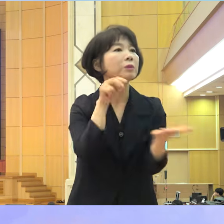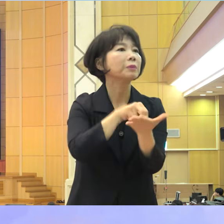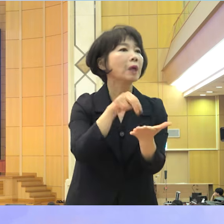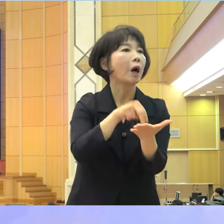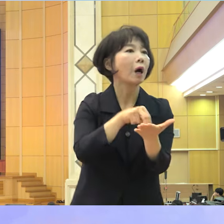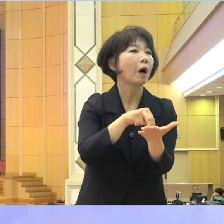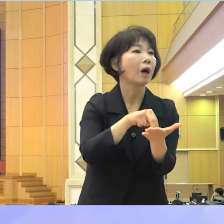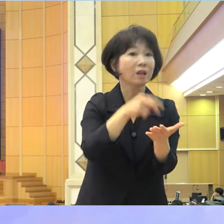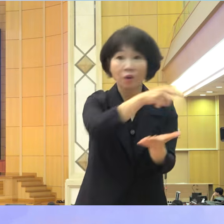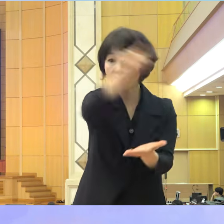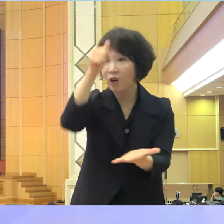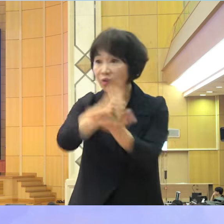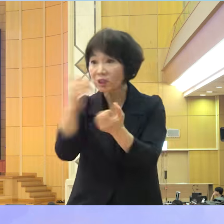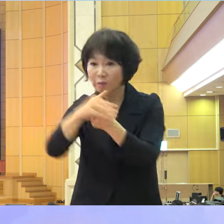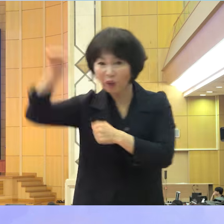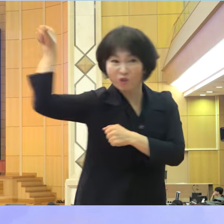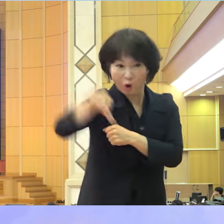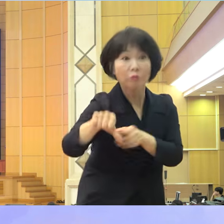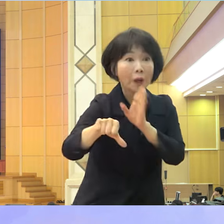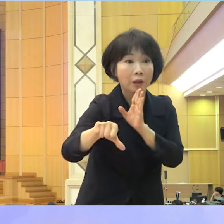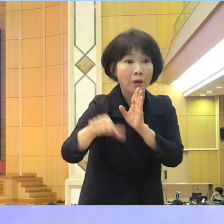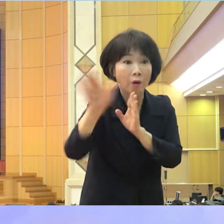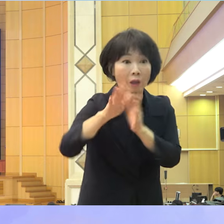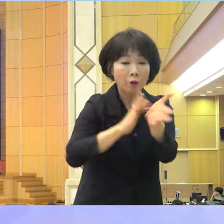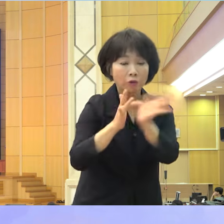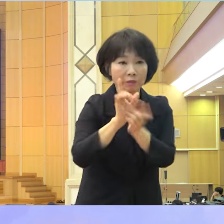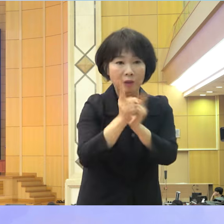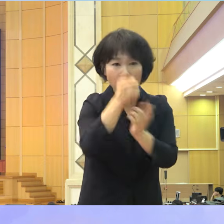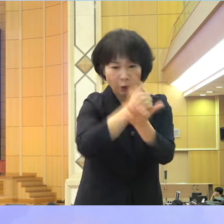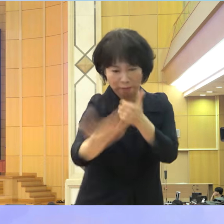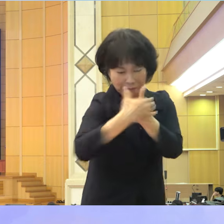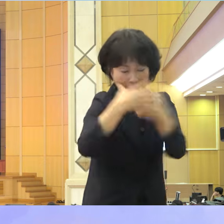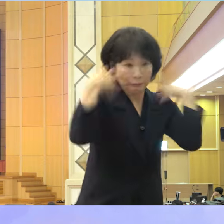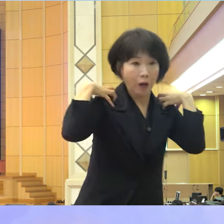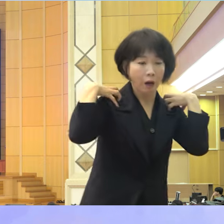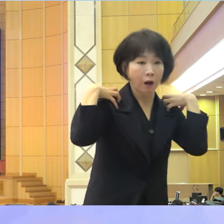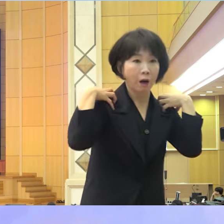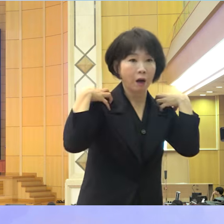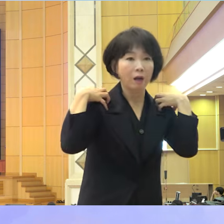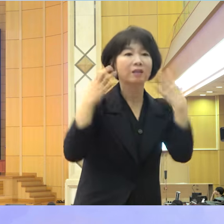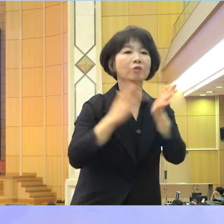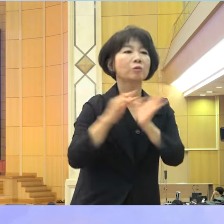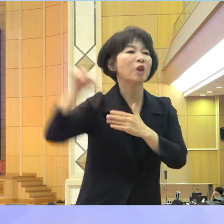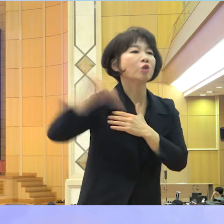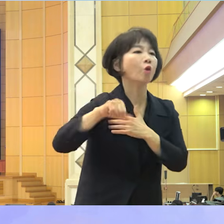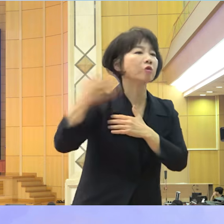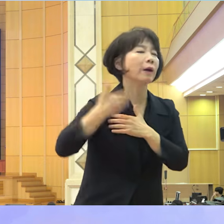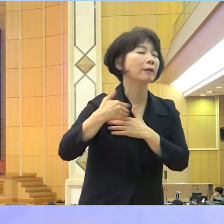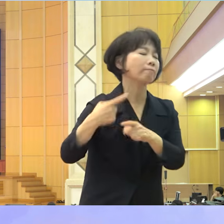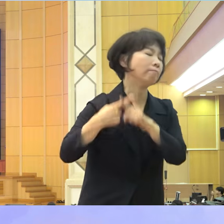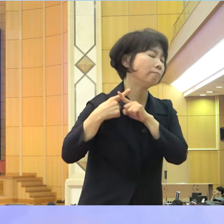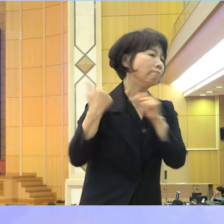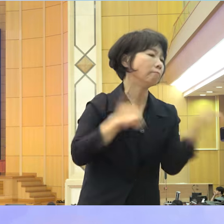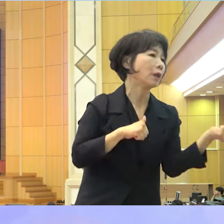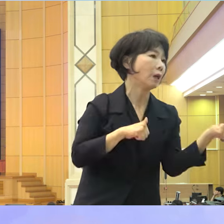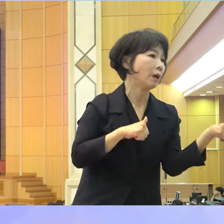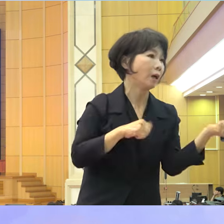저주 받아야 할 자리에 대신 저주를 받으심으로 우리는 저주에서 복 있는